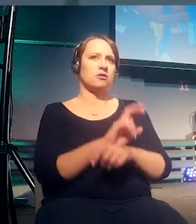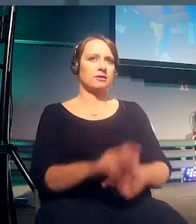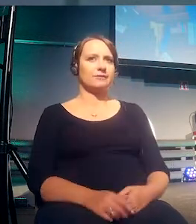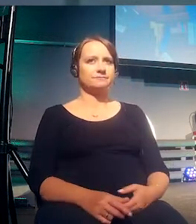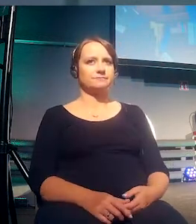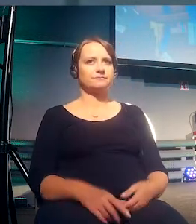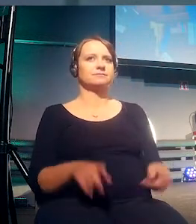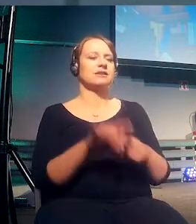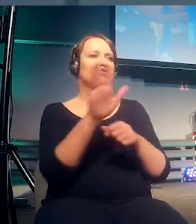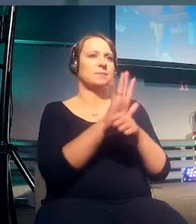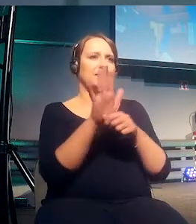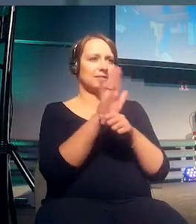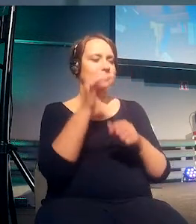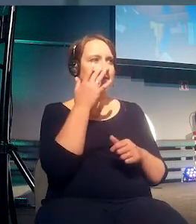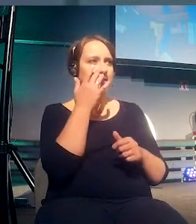i biznesu